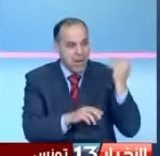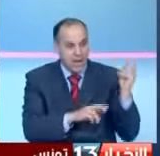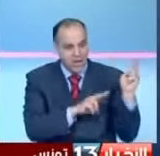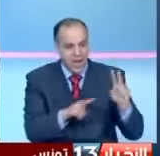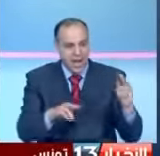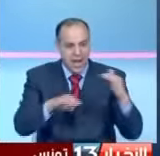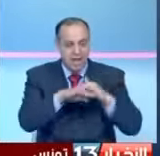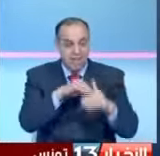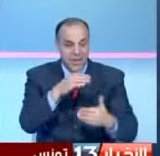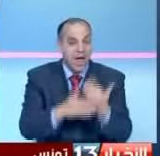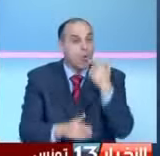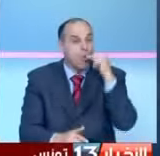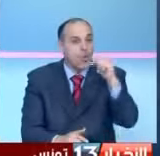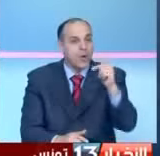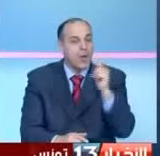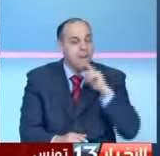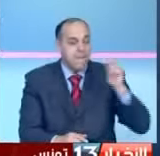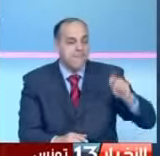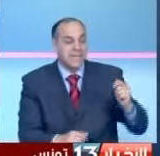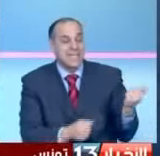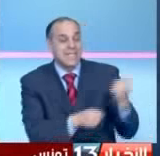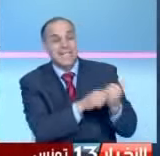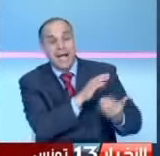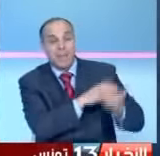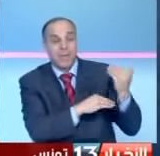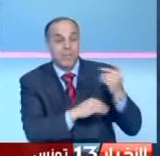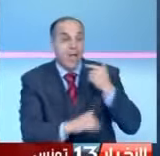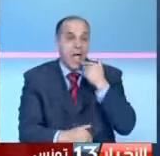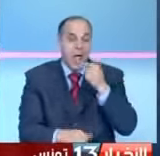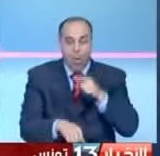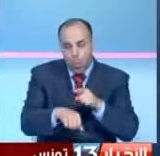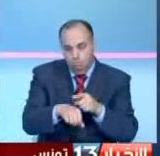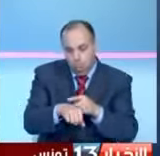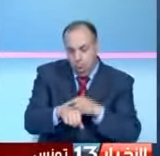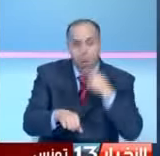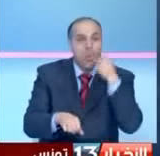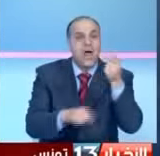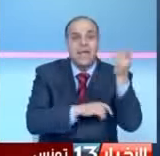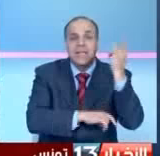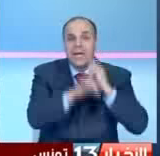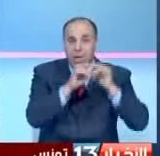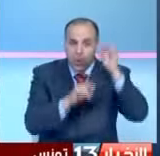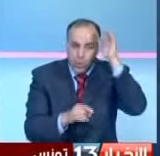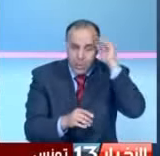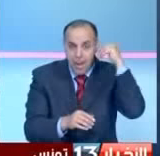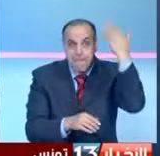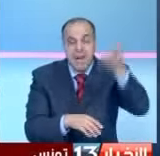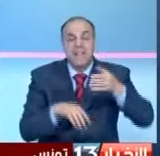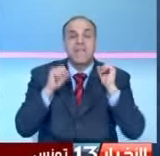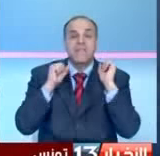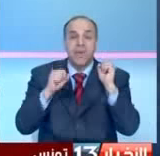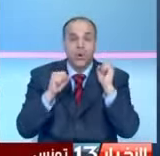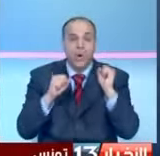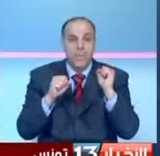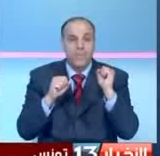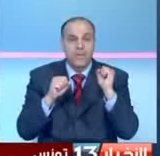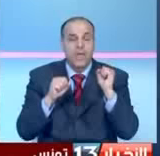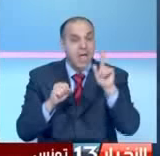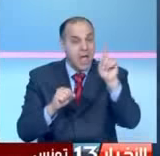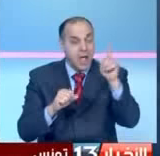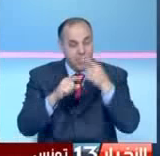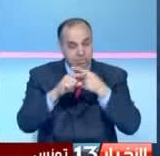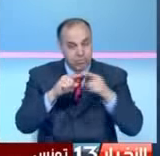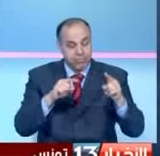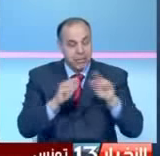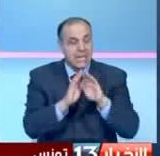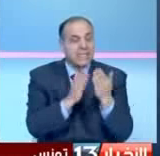الليلة بالنهار في رحاب المجلس الوطني التأسيسي لحظات فارقة في تاريخ تونس ما بعد الثورة، فارقة باعتبارها